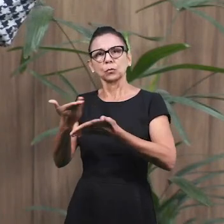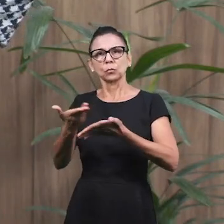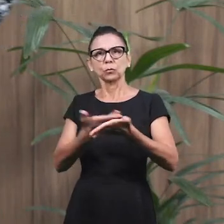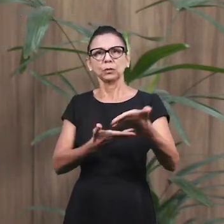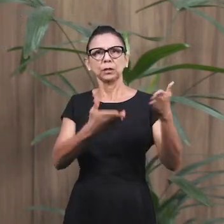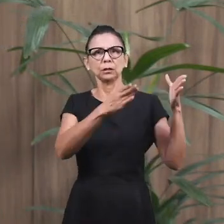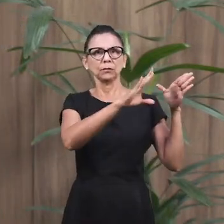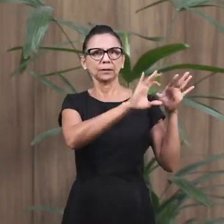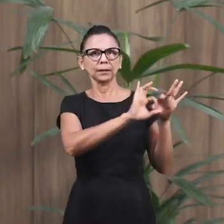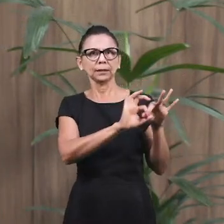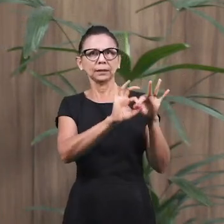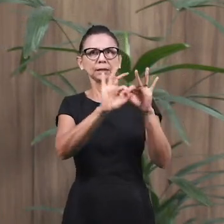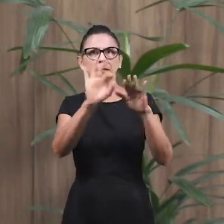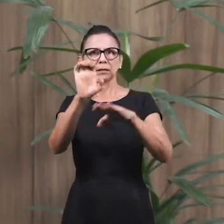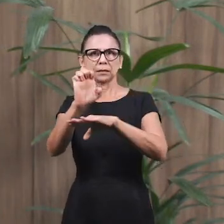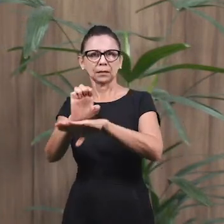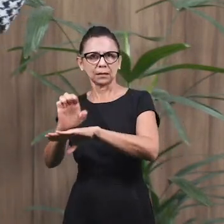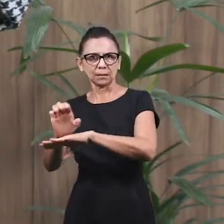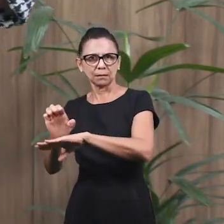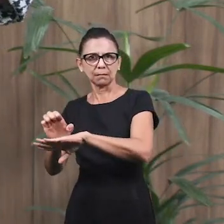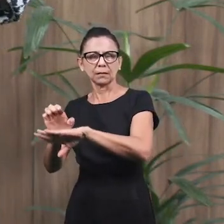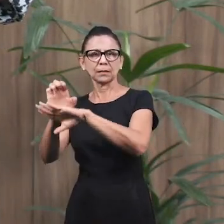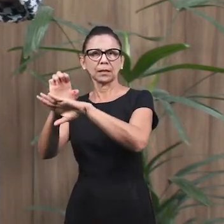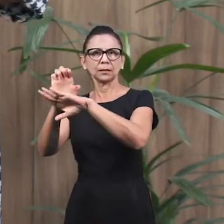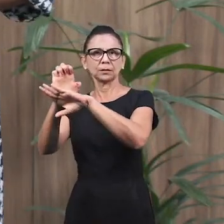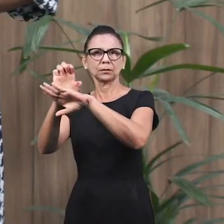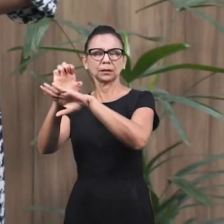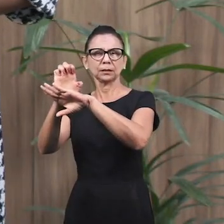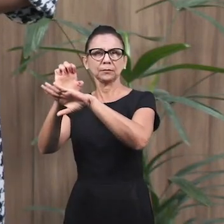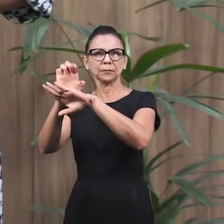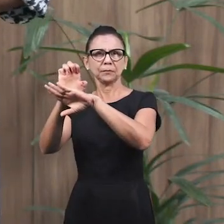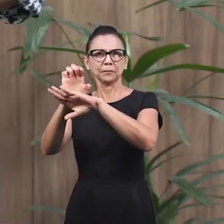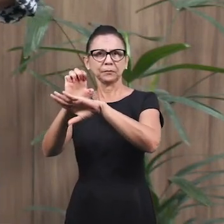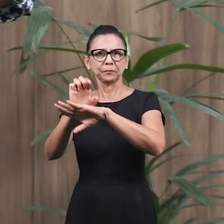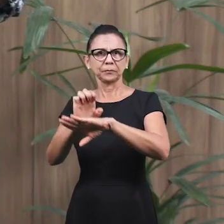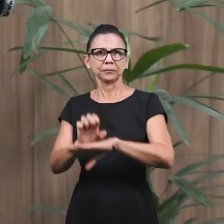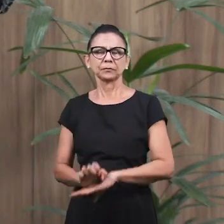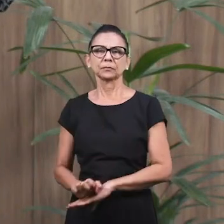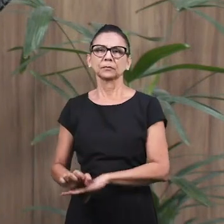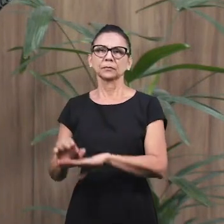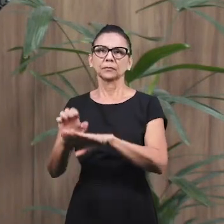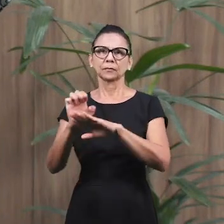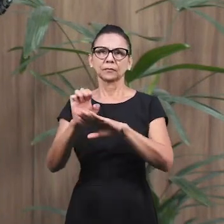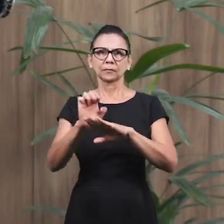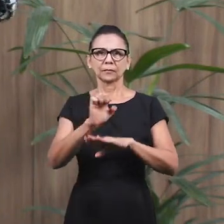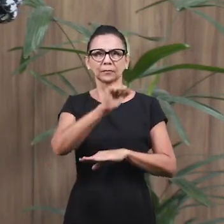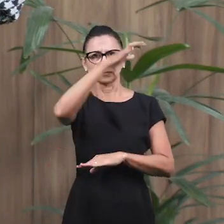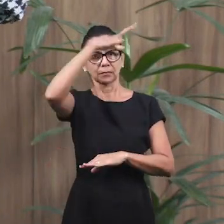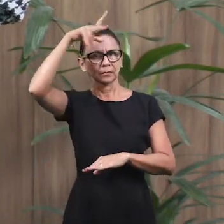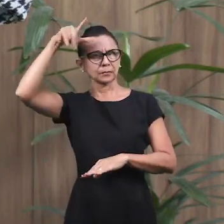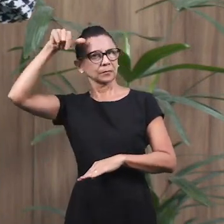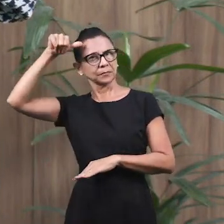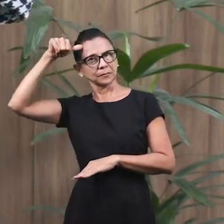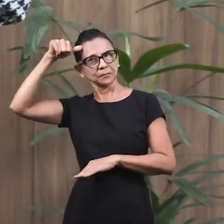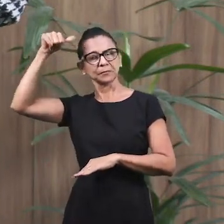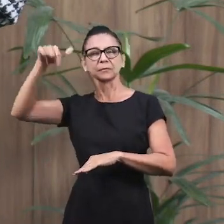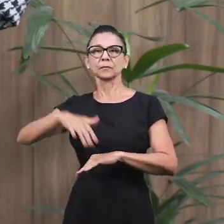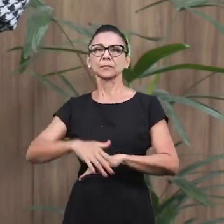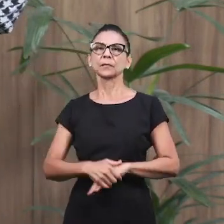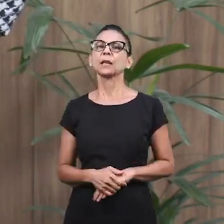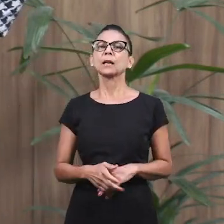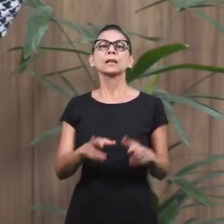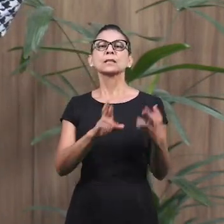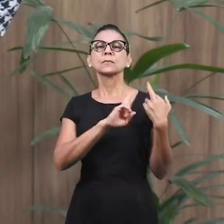обучение, у нас есть союзы, штаты или муниципальные и